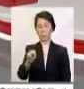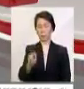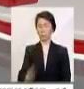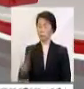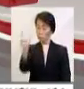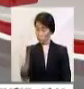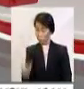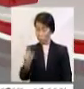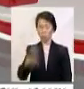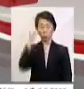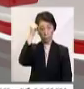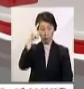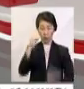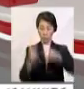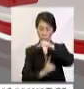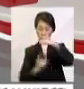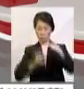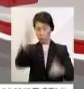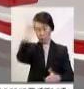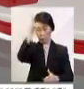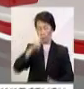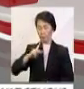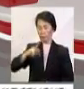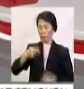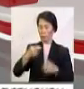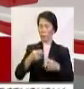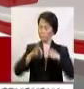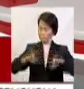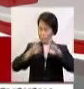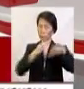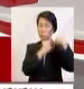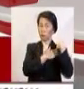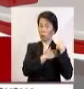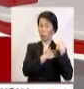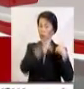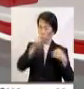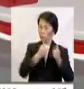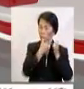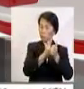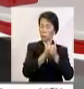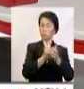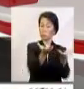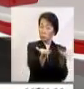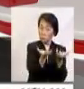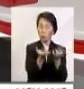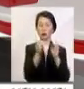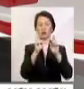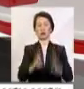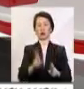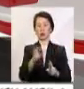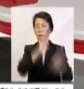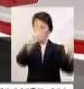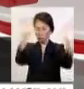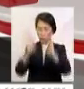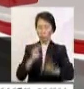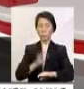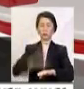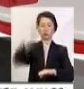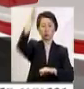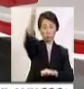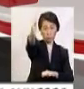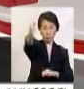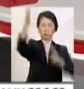perlu memahami dasar kerajaan PH yang mementingkan tanggungjawab dan memenuhi aspirasi rakyat, seterusnya mencorak masa depan